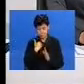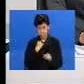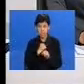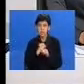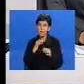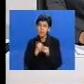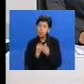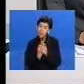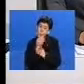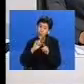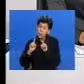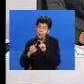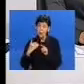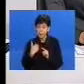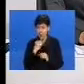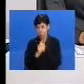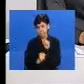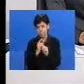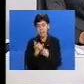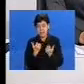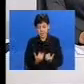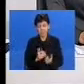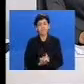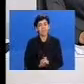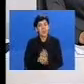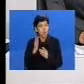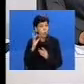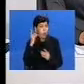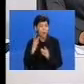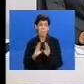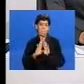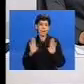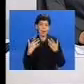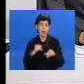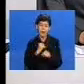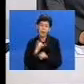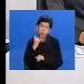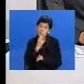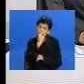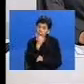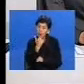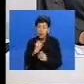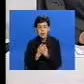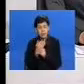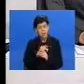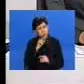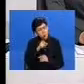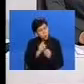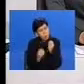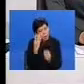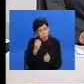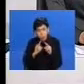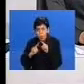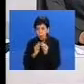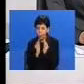ชมสวนราชพฤกษ์นะคะประจำปีนี้ค่ะก็เปิดไปเมื่อวานนี้อย่างเป็นทางการสามารถไปเที่ยวชมกันได้ไปชมดนตรีในสวนไปชมด